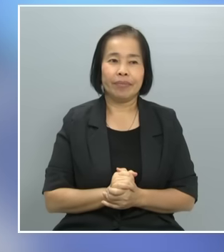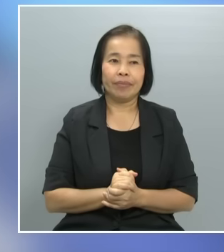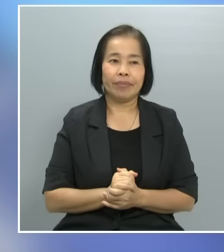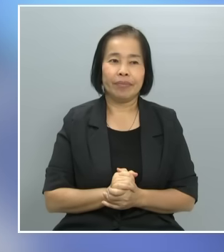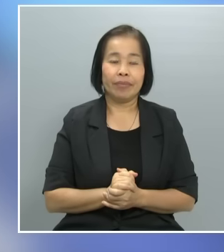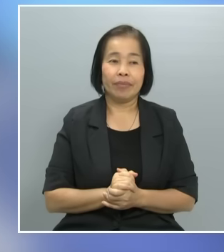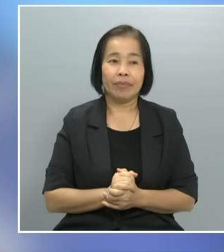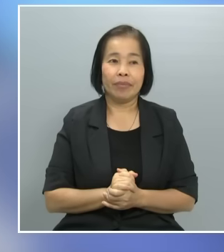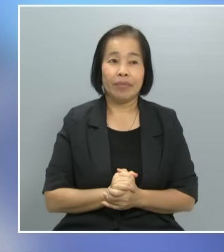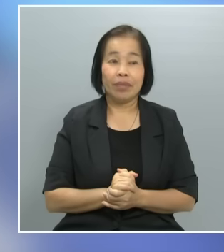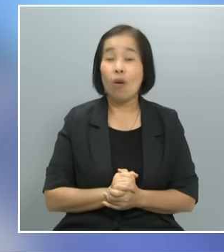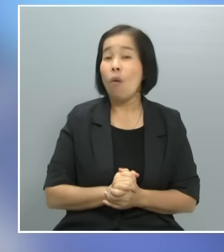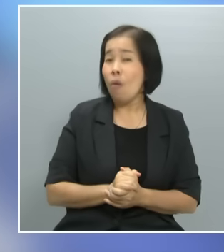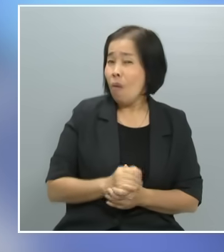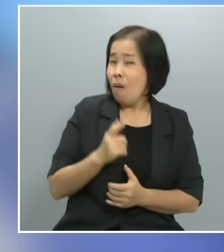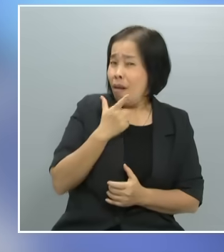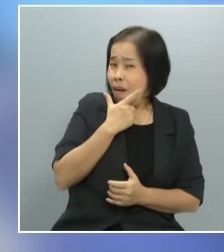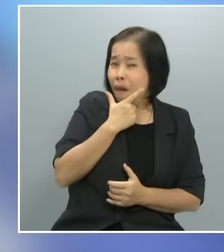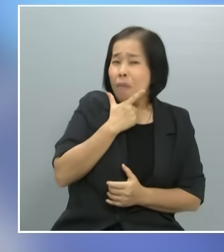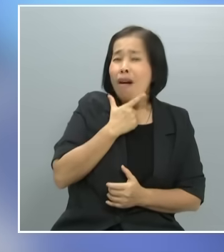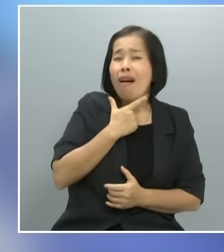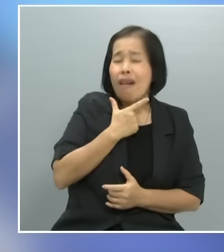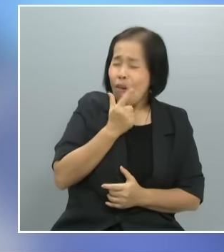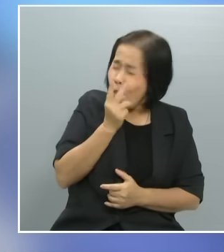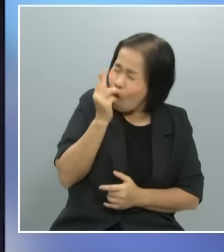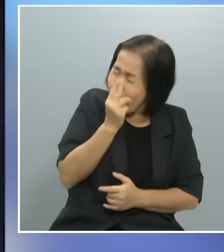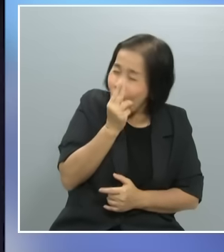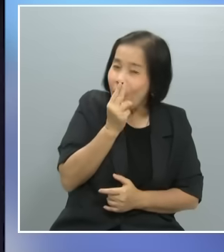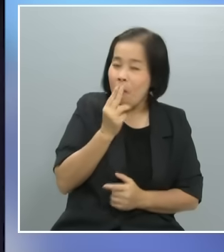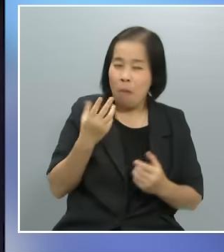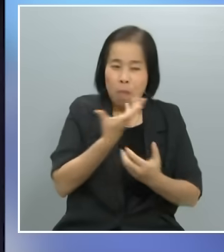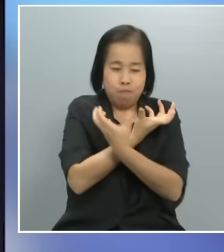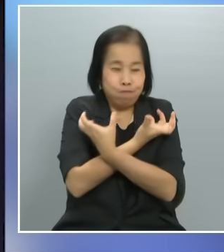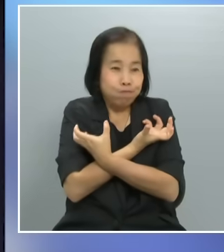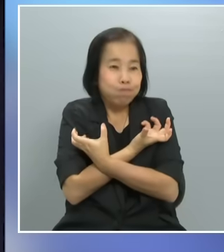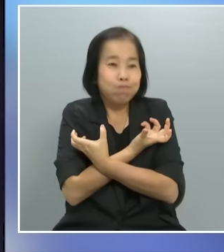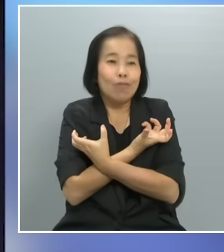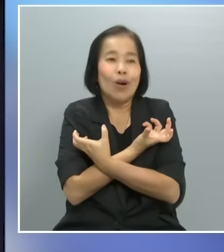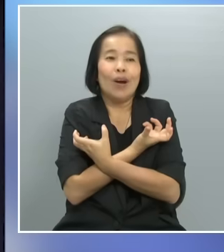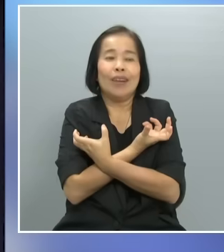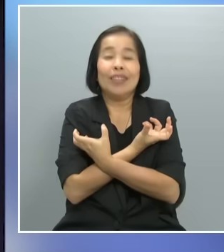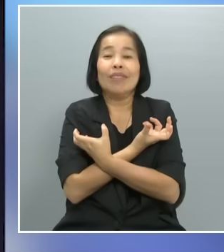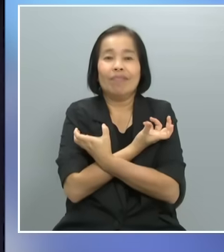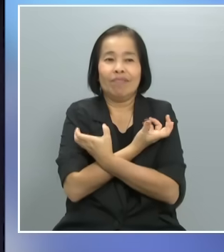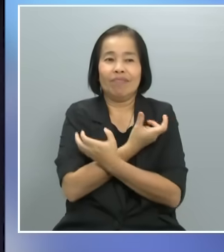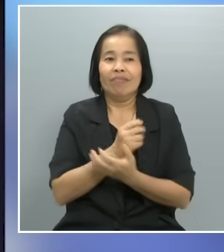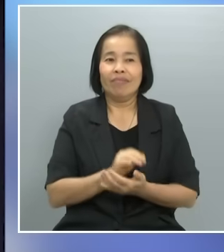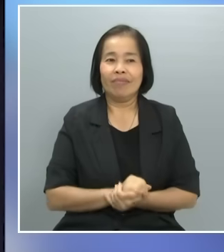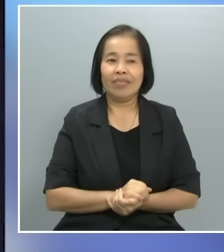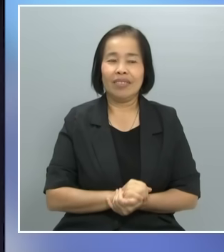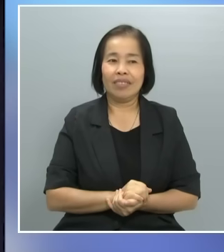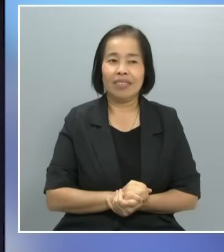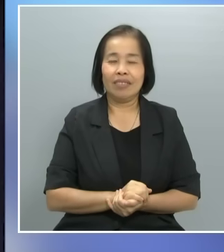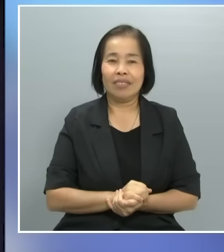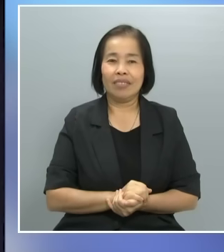นี่หล่อเลยค่ะ หล่อไหมฮะ หล่อค่ะ นี่ยืนกล้ามแน่นเลย นี่ จริงๆคนไม่ต้องไปเบลอก็